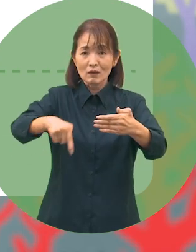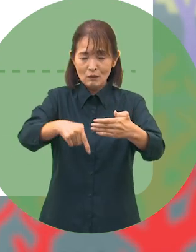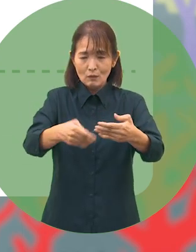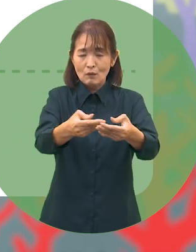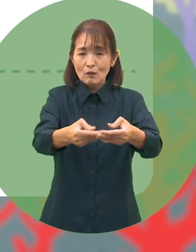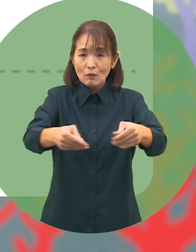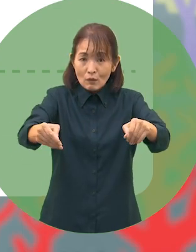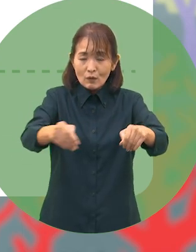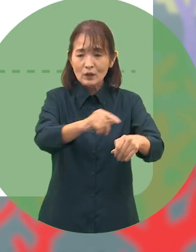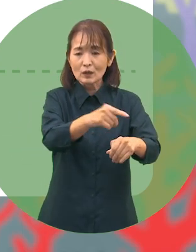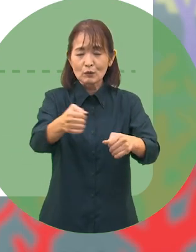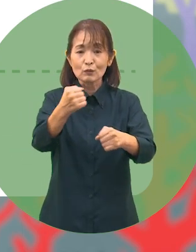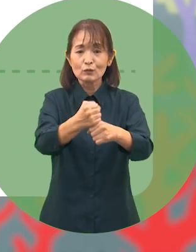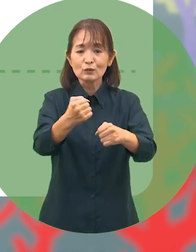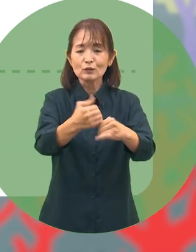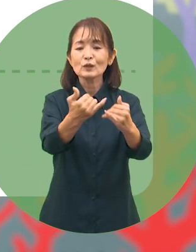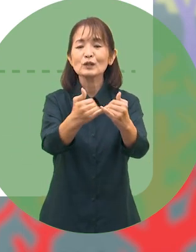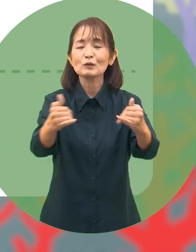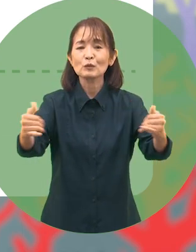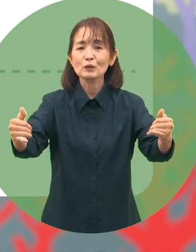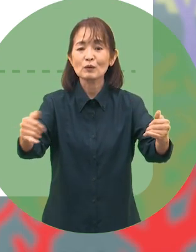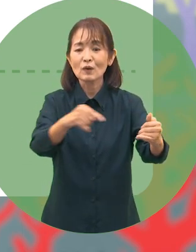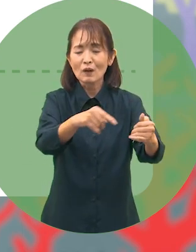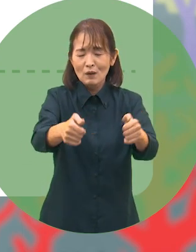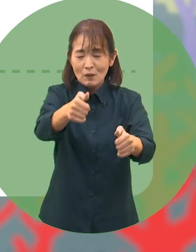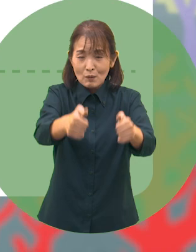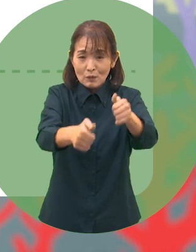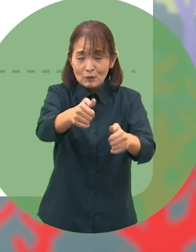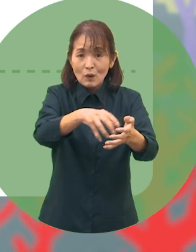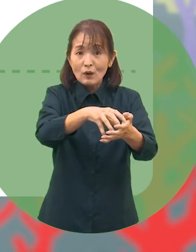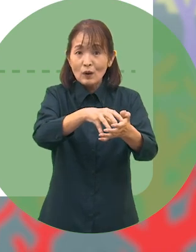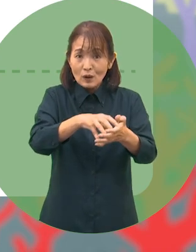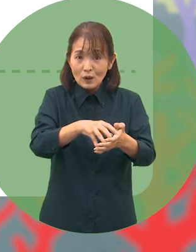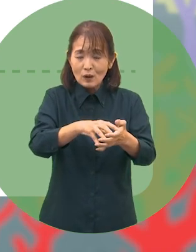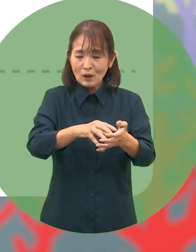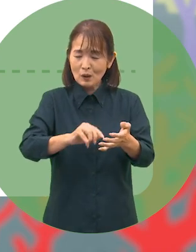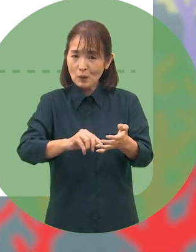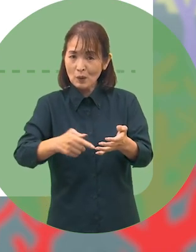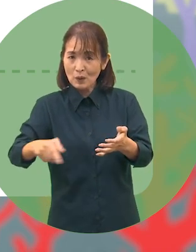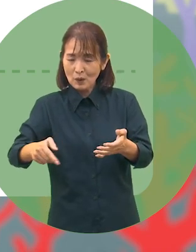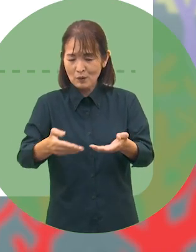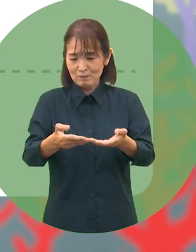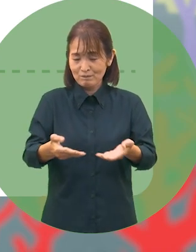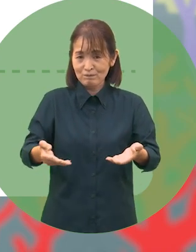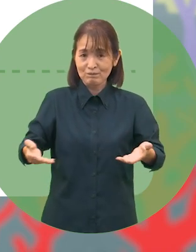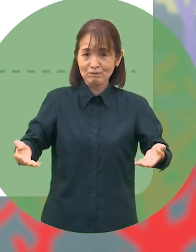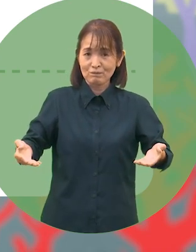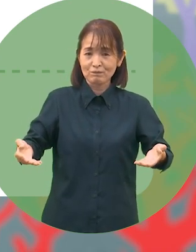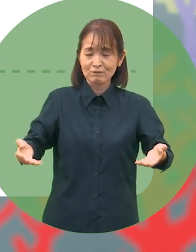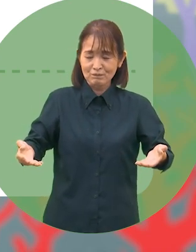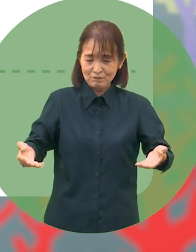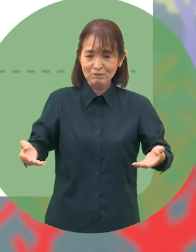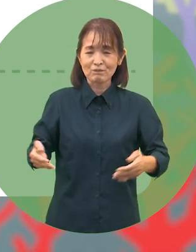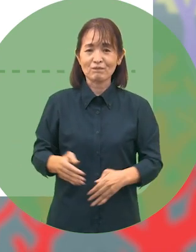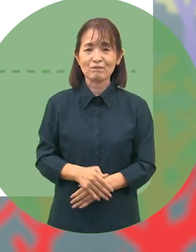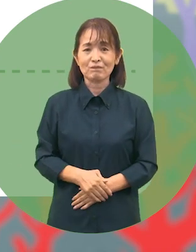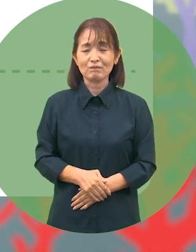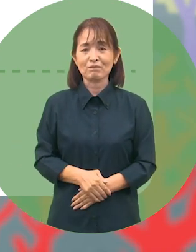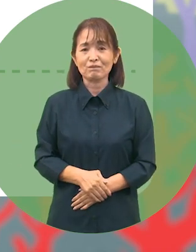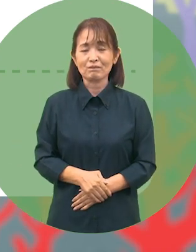を対象に実施したコンクールの入賞、入選作品などを展示します。詳しくはご覧のところ